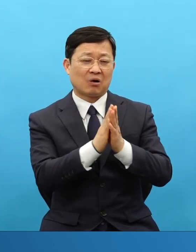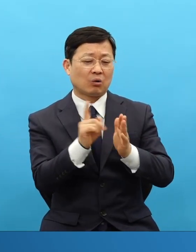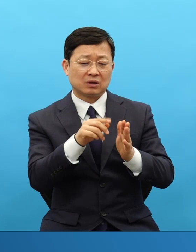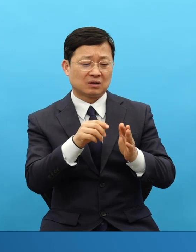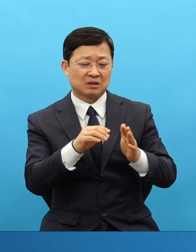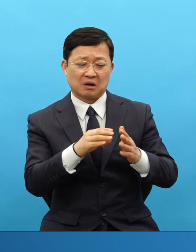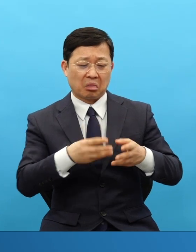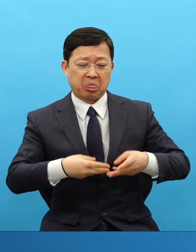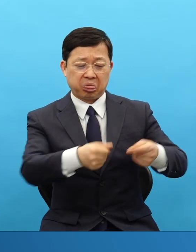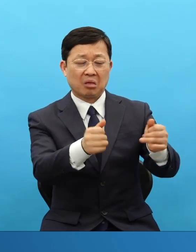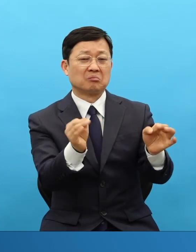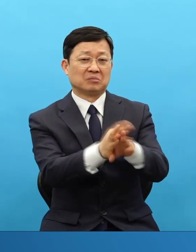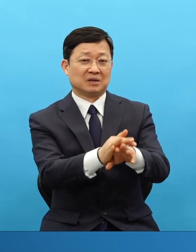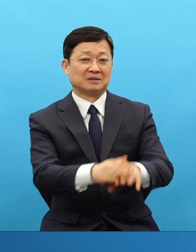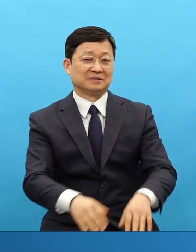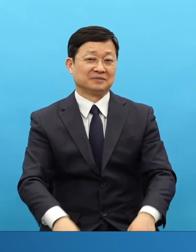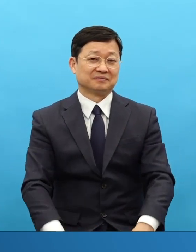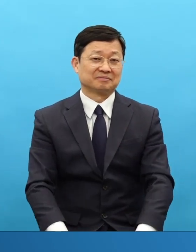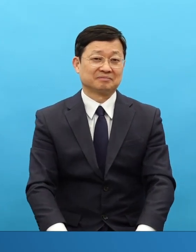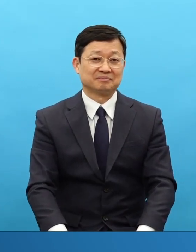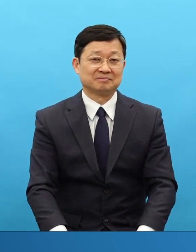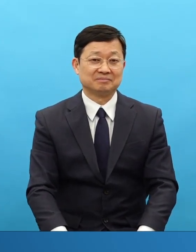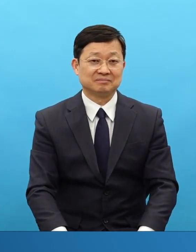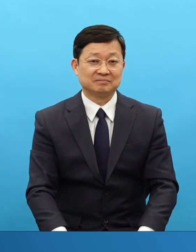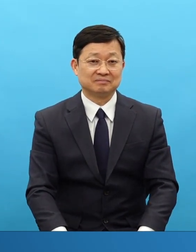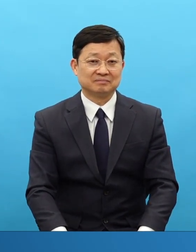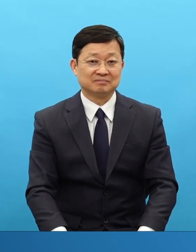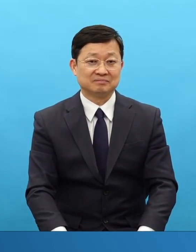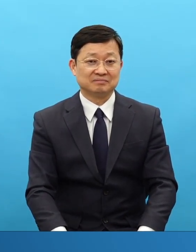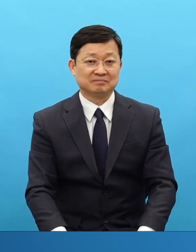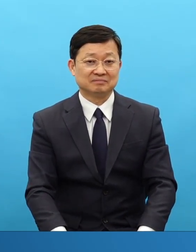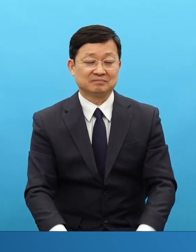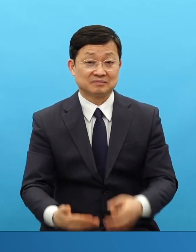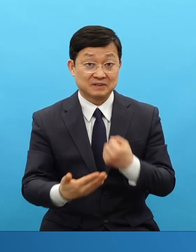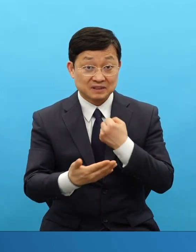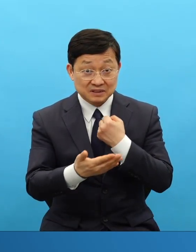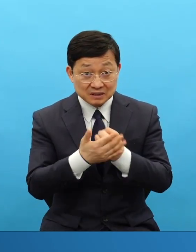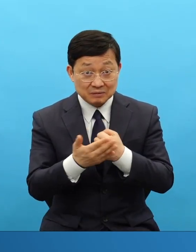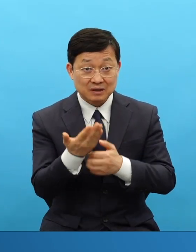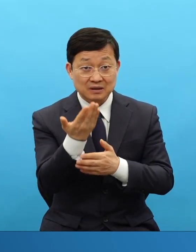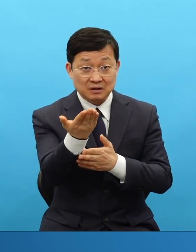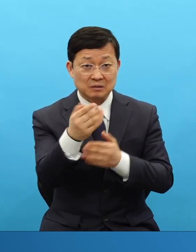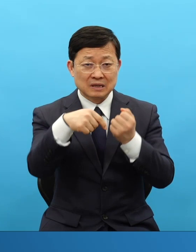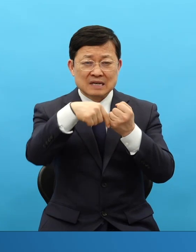그래서 여러분이 깊은 걸 잘 알아들으셔야 됩니다.